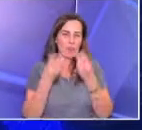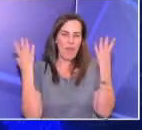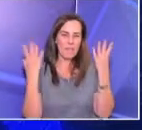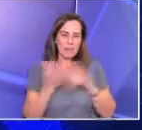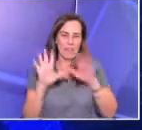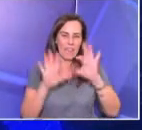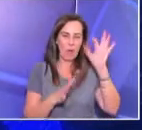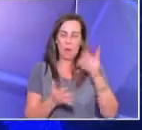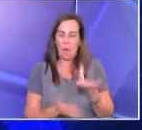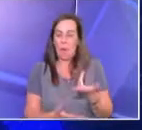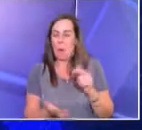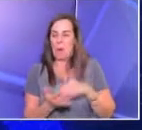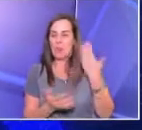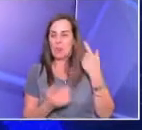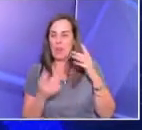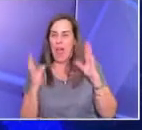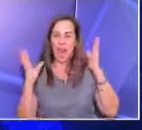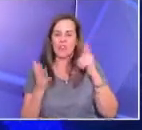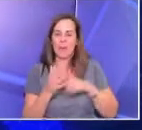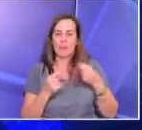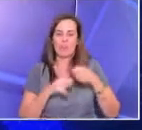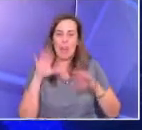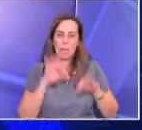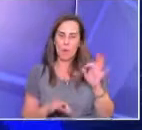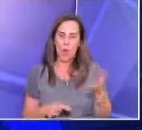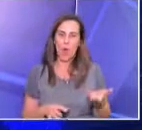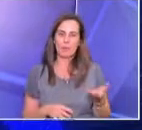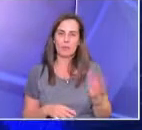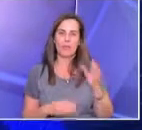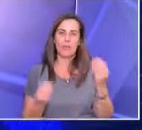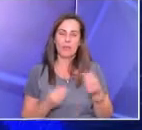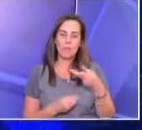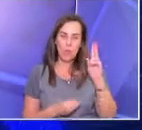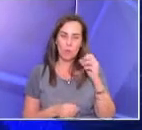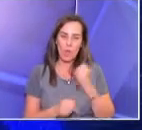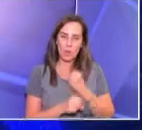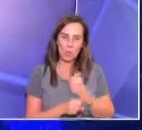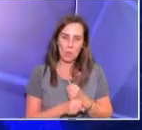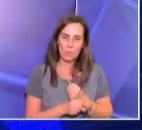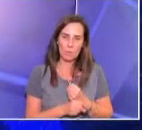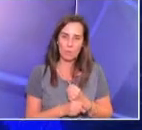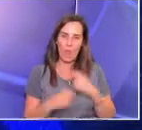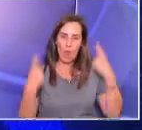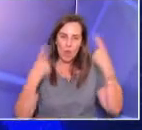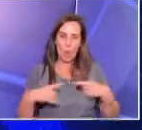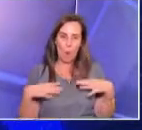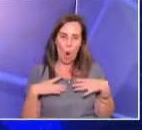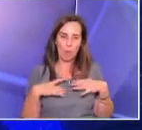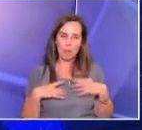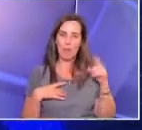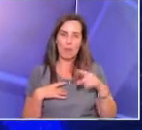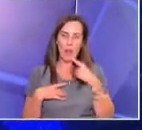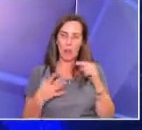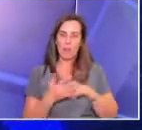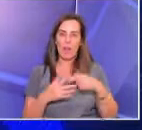את זה לבאז יותר שהיה ביום לגבי הבחירות האלה. העניין יותר שהם יצרו בקרב הציבור, השבתון עצמו, אתה יודע, לבוא